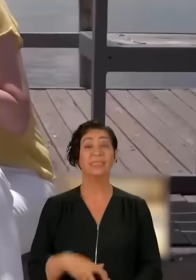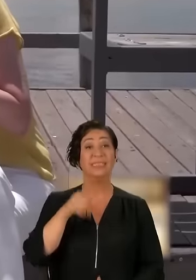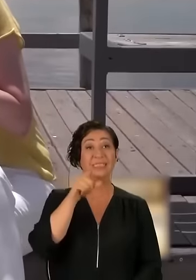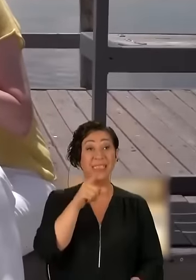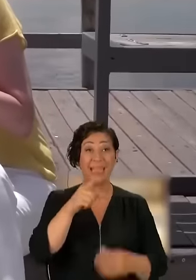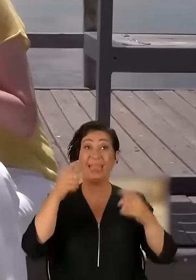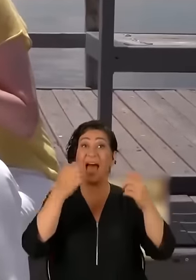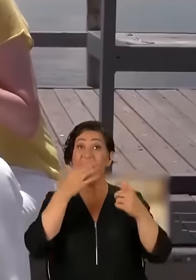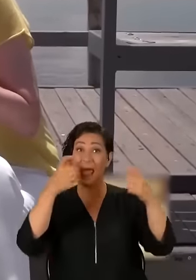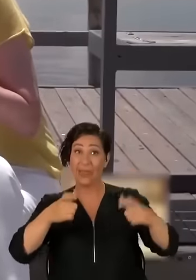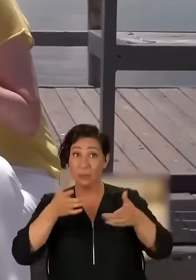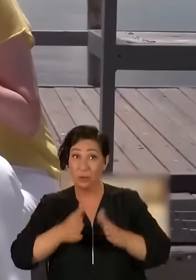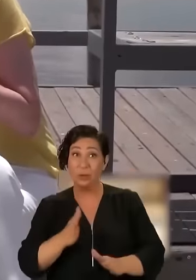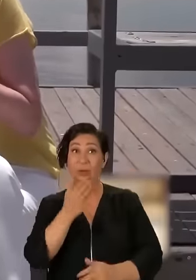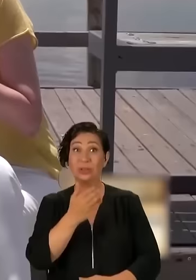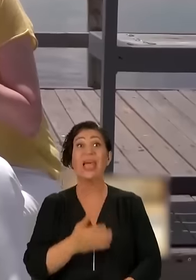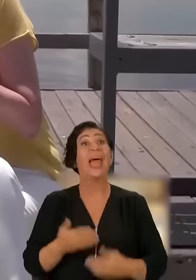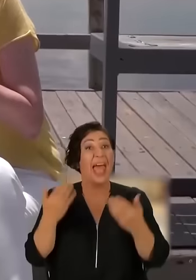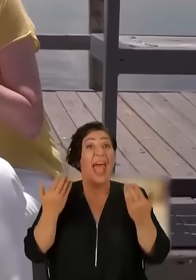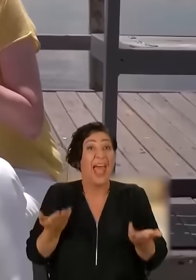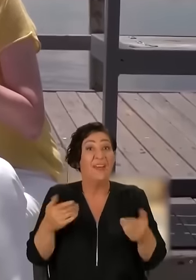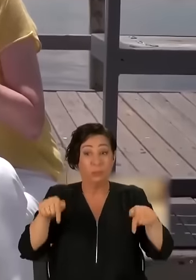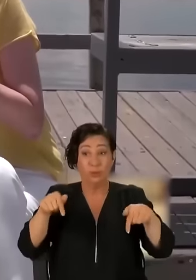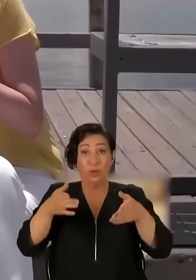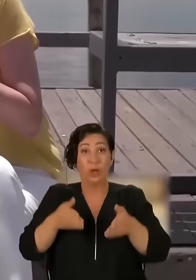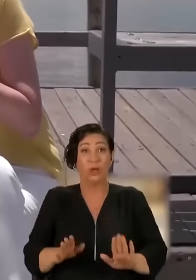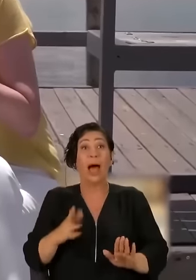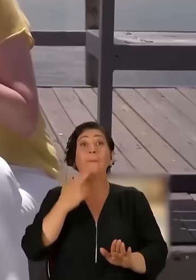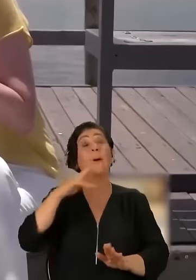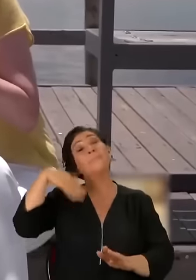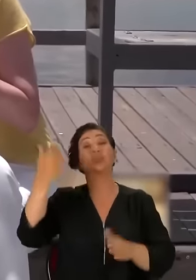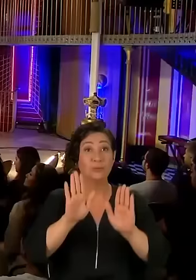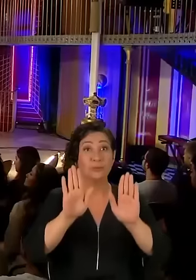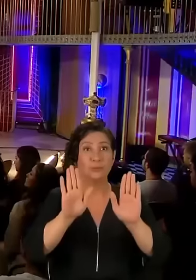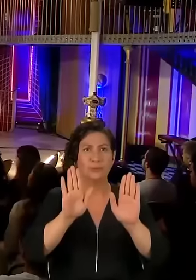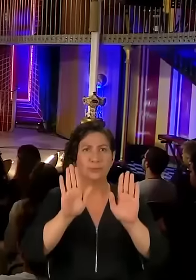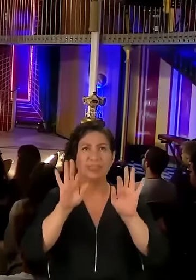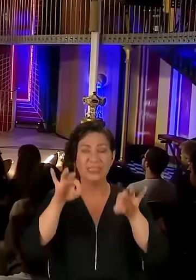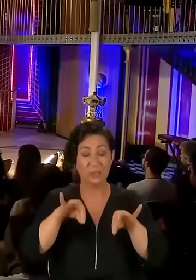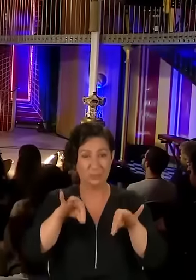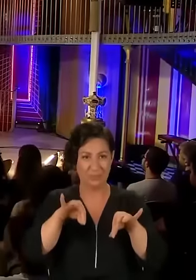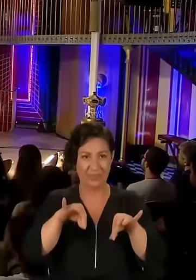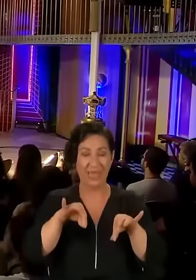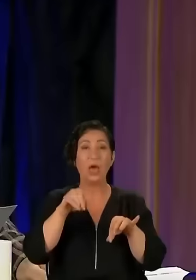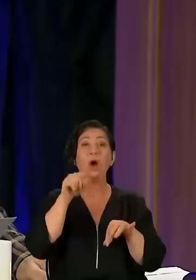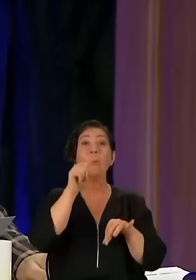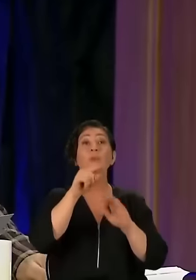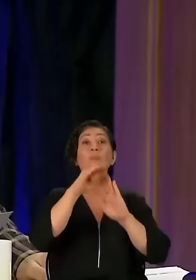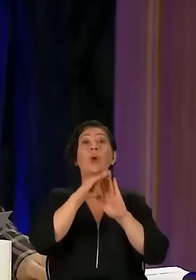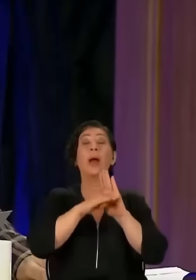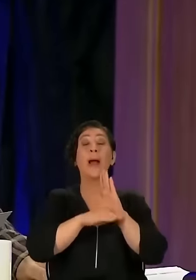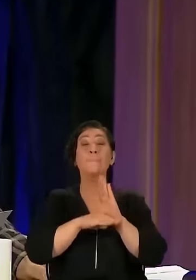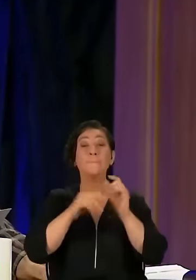Sen göl başında mı doğdun? Evet, burada doğdum. Ablam başka yerde doğdu. Ablan nerede? Şimdi bu